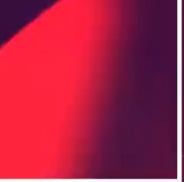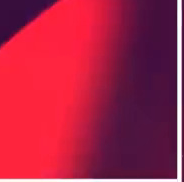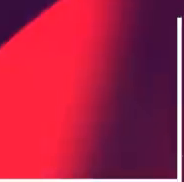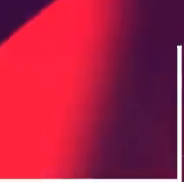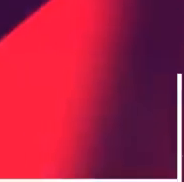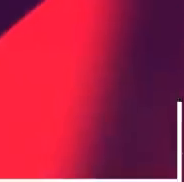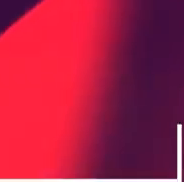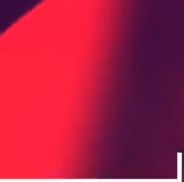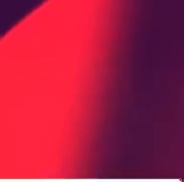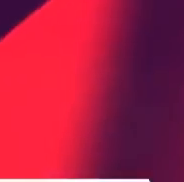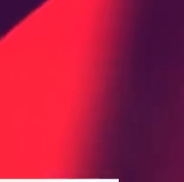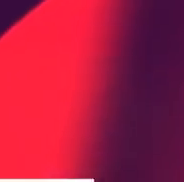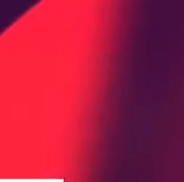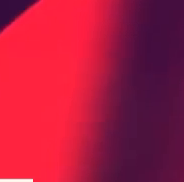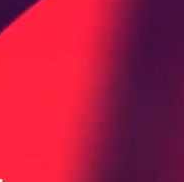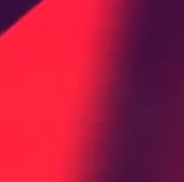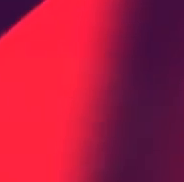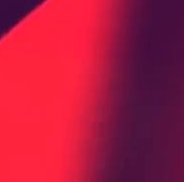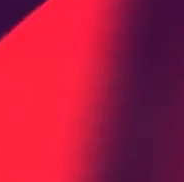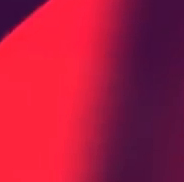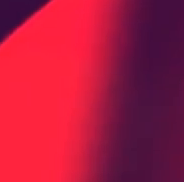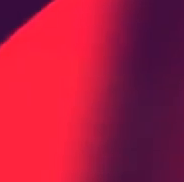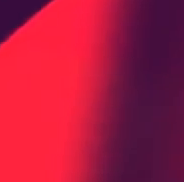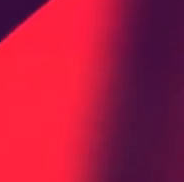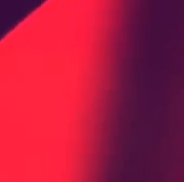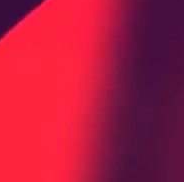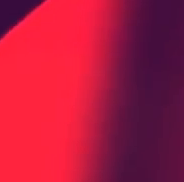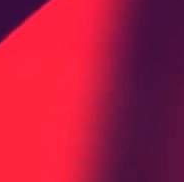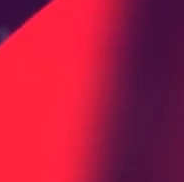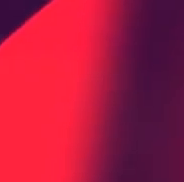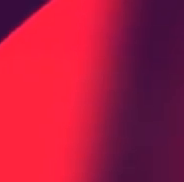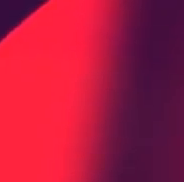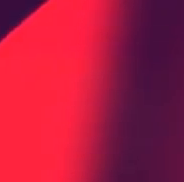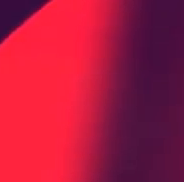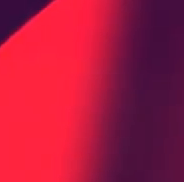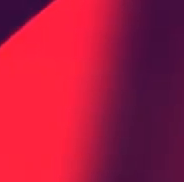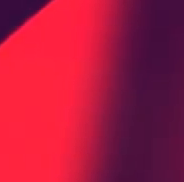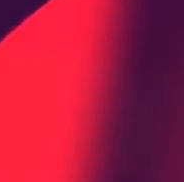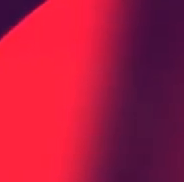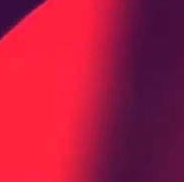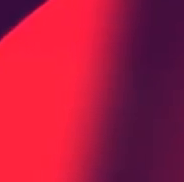අලුත් වීඩියෝ ගැන මුලින්ම දැනගන්න මෙම සීනුව ක්ලික් කරන්න.